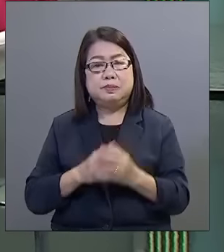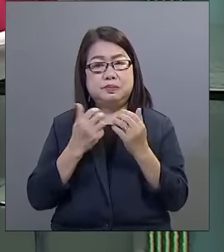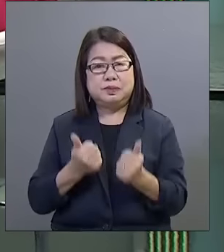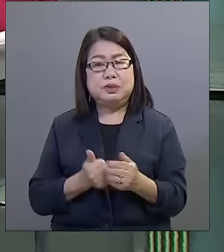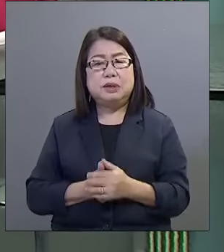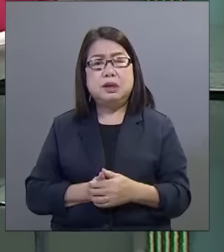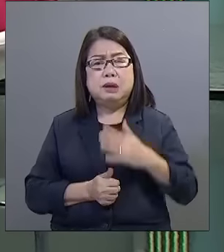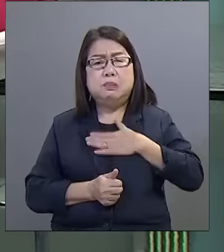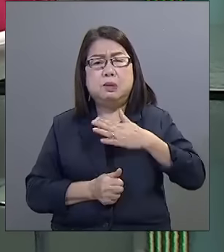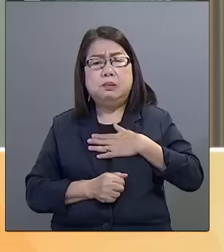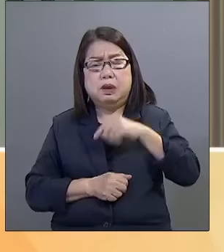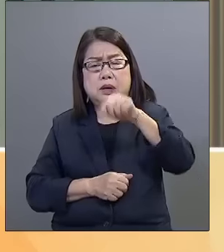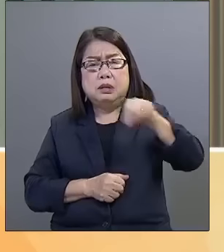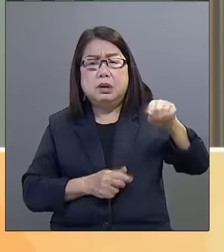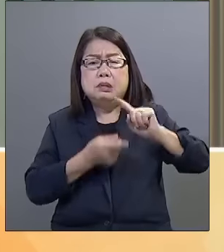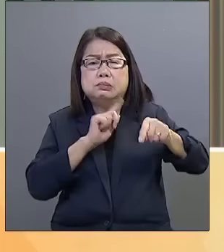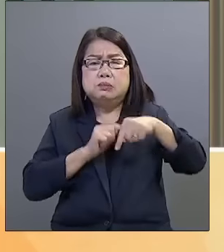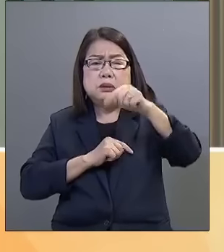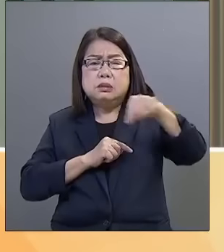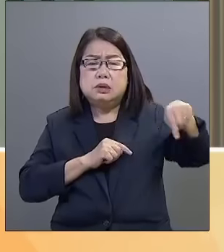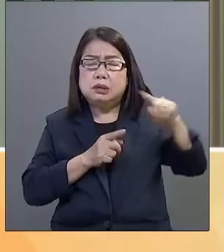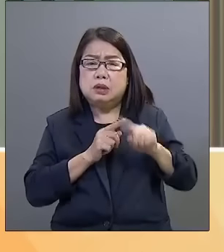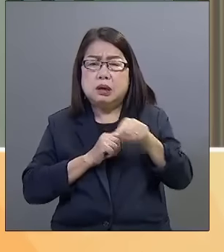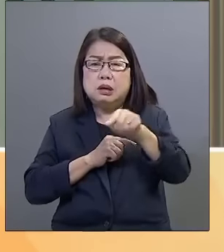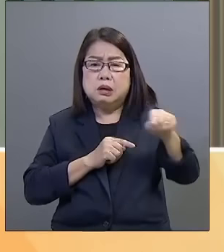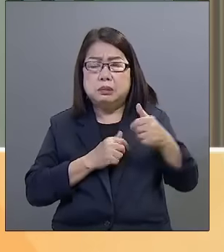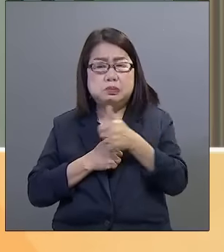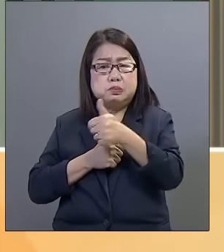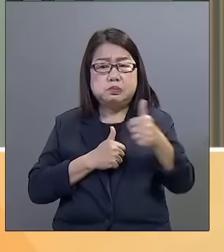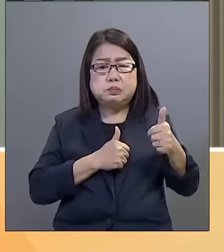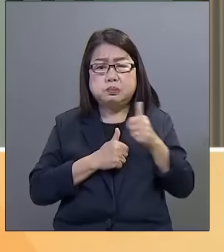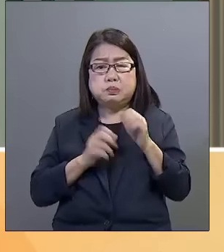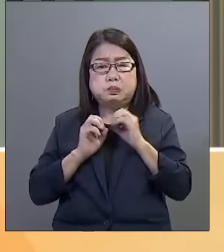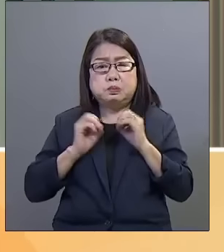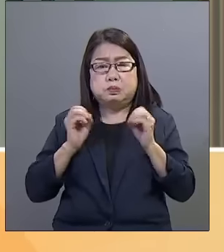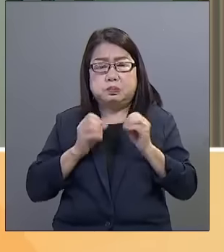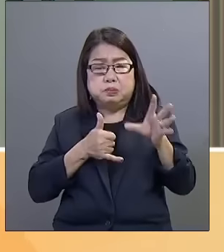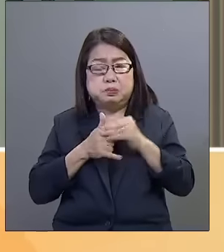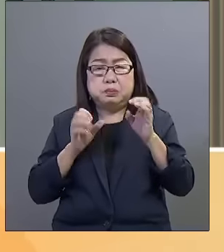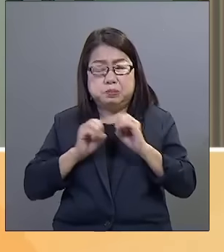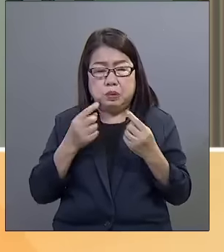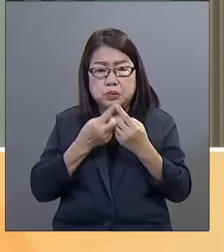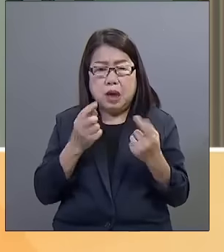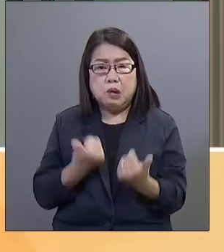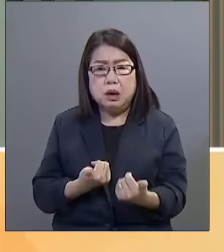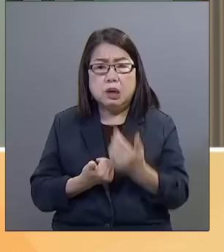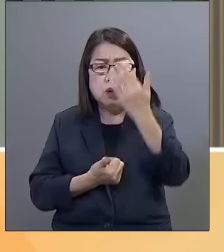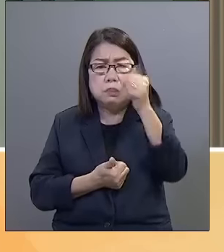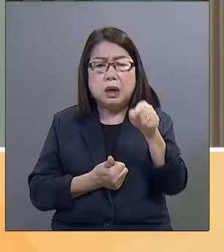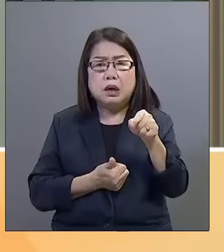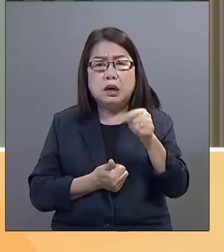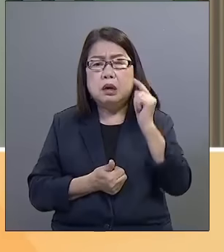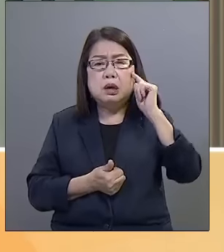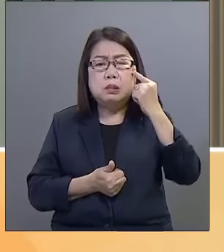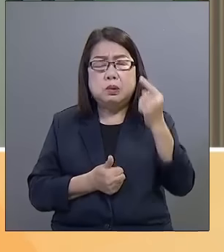อบตัวผมเนี่ยนะฮะหลายๆคนนั้นเนี่ยโอ้โหรอดมาบอกว่าทุกซีซั่นเลยแต่ช่วงนี้ไม่รู้ทำไมไม่รู้ว่าเพราะอะไรว่า